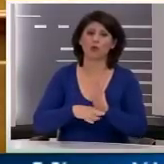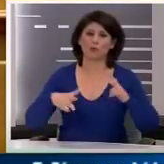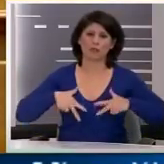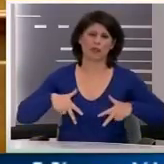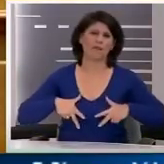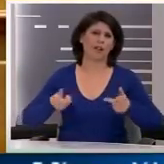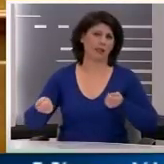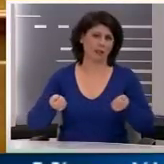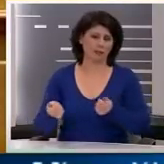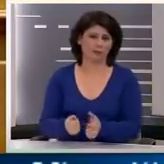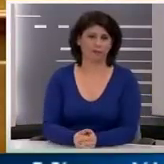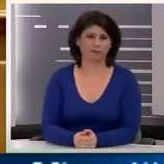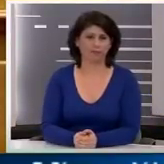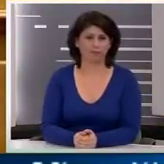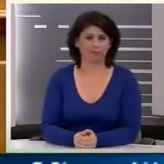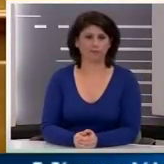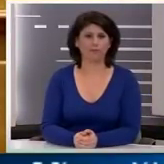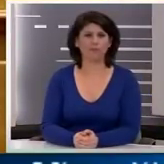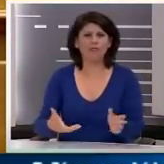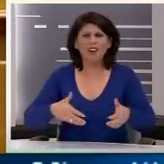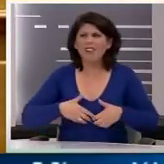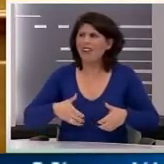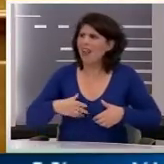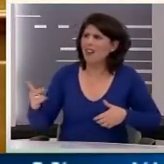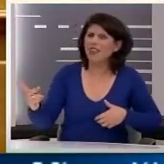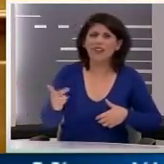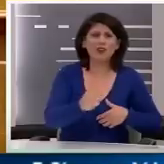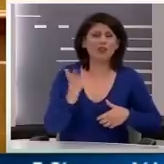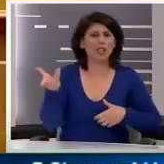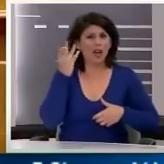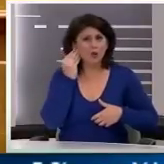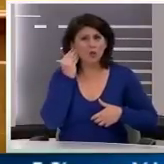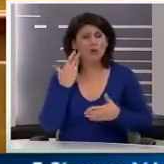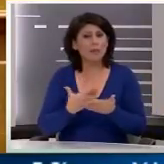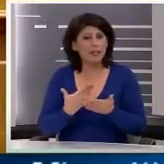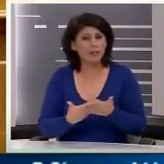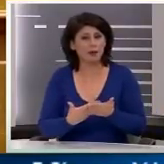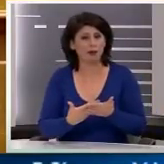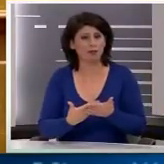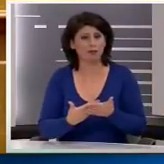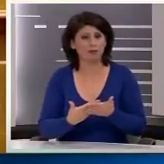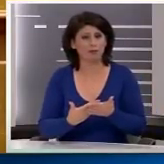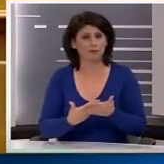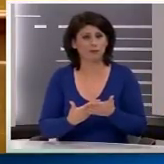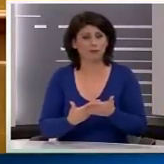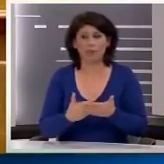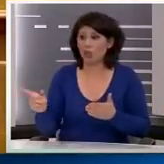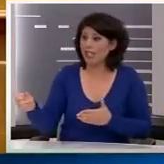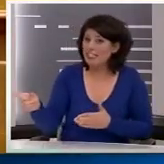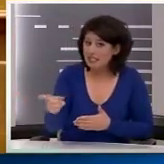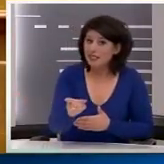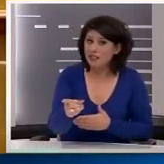κυβερνήσει. Γελάει ο κόσμος όταν ακούει το επιχείρημα ότι